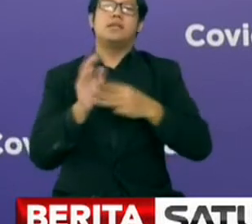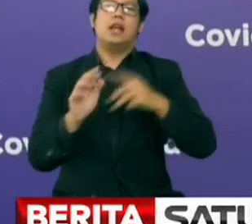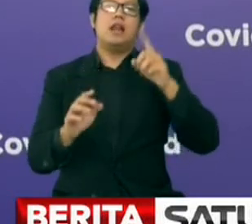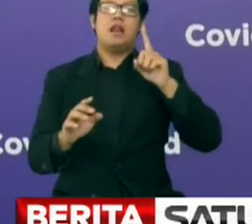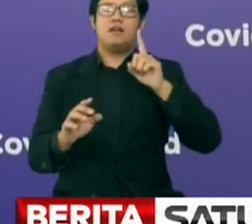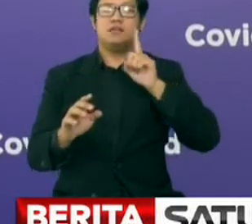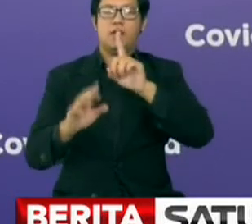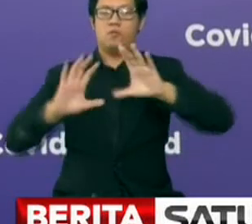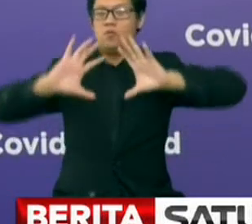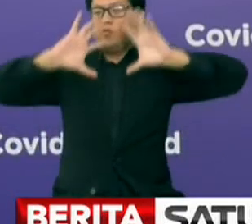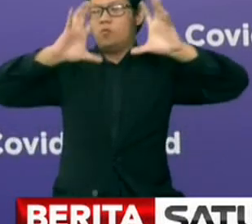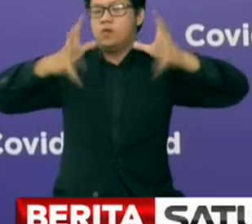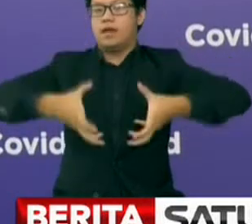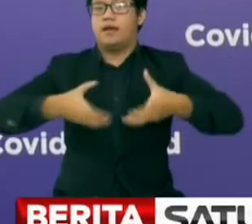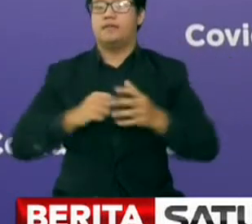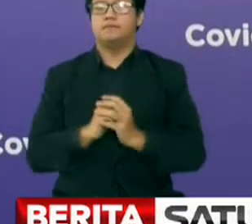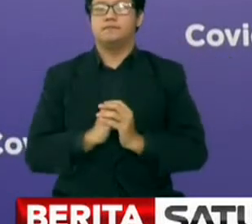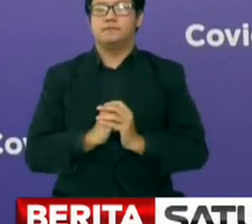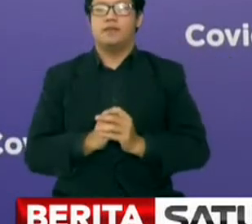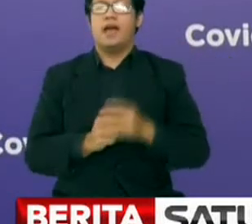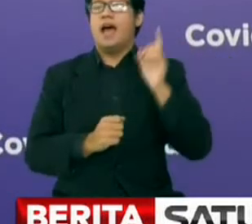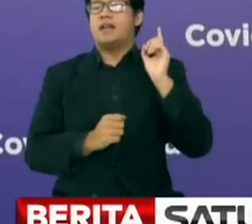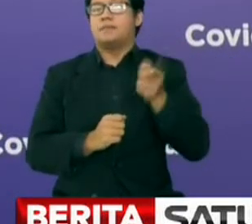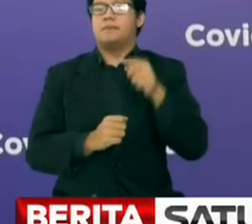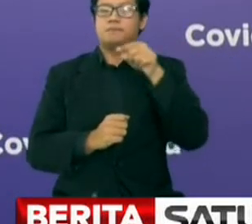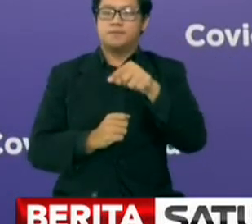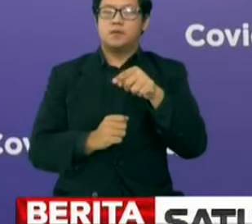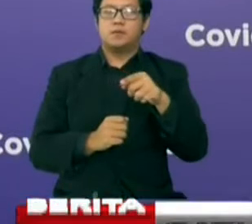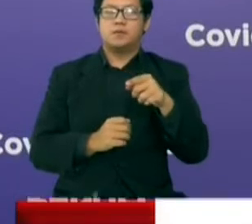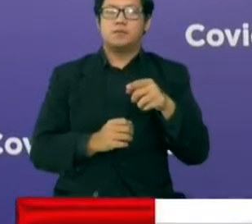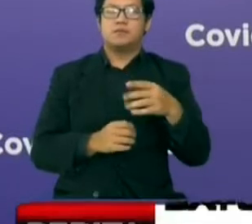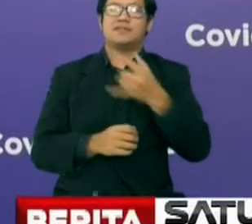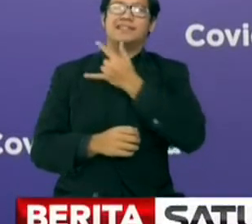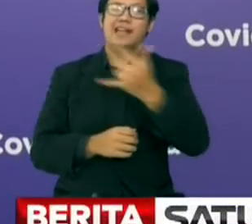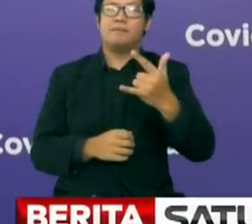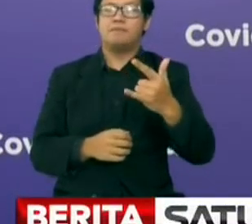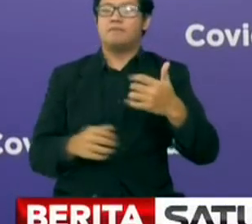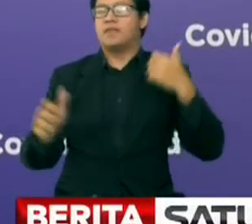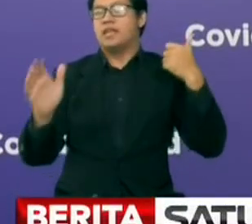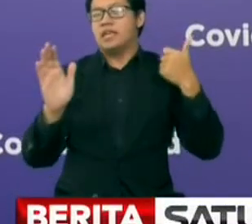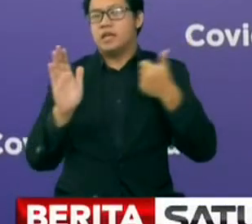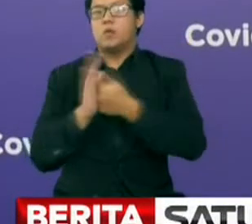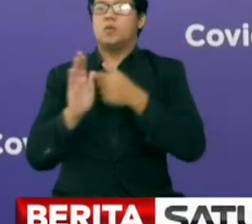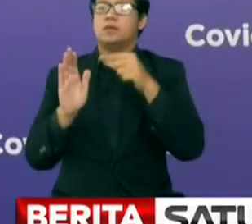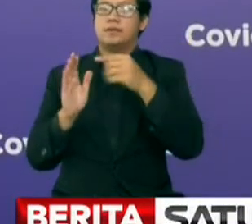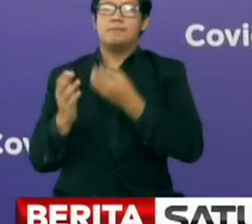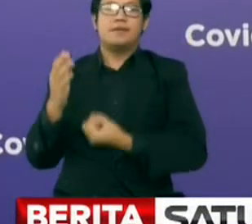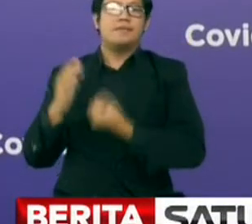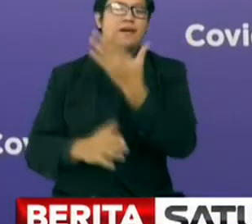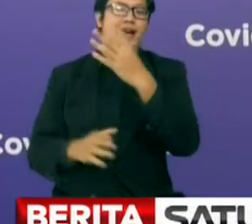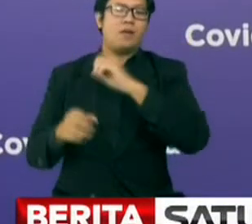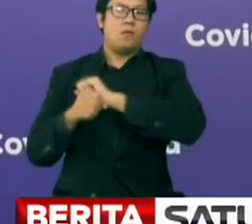di dunia ini oleh karena itu tetap cermati dan ikuti perkembangan tentang